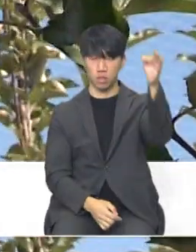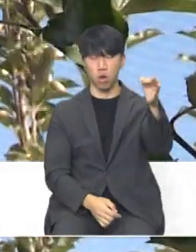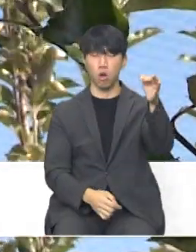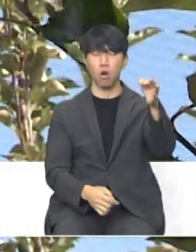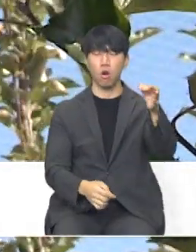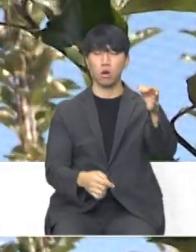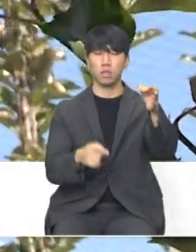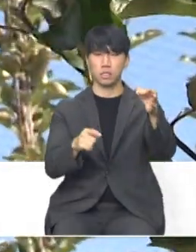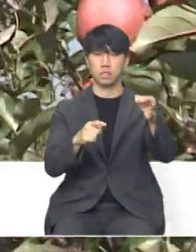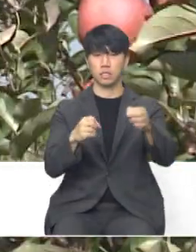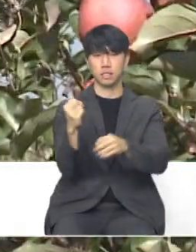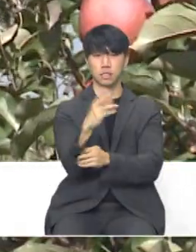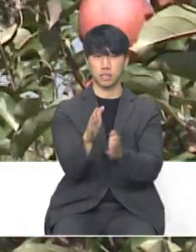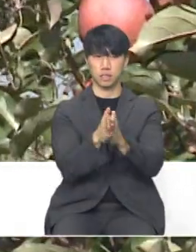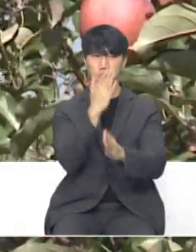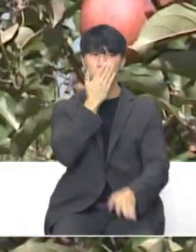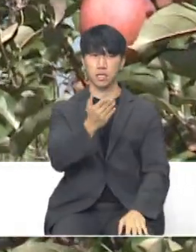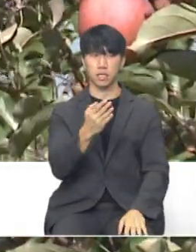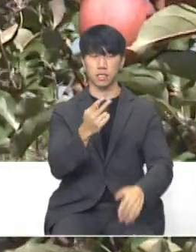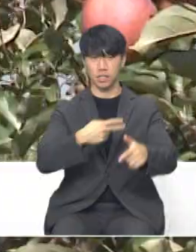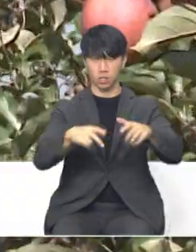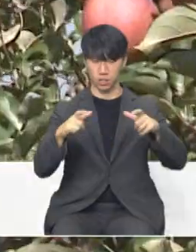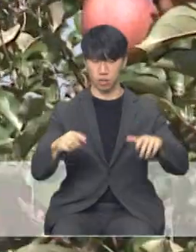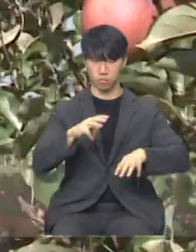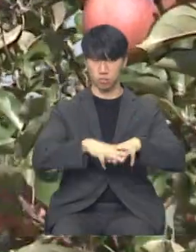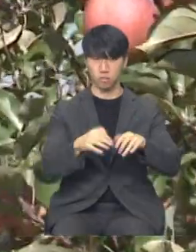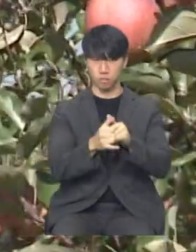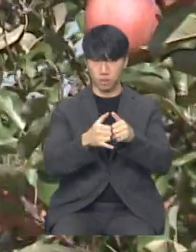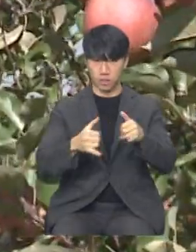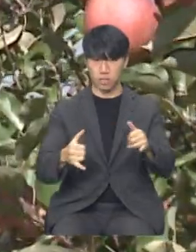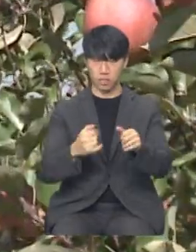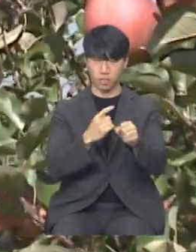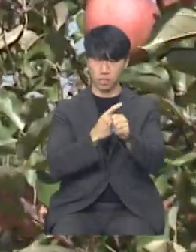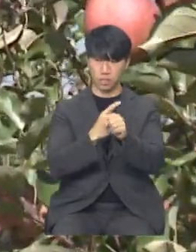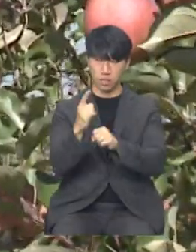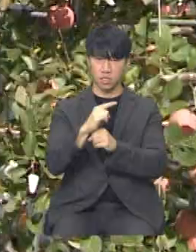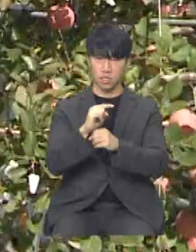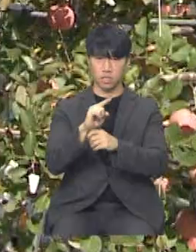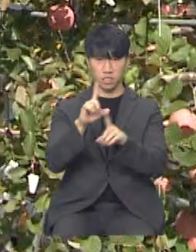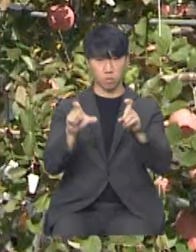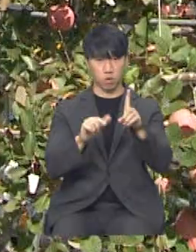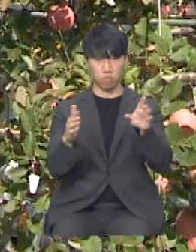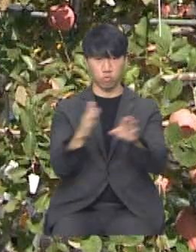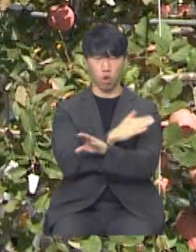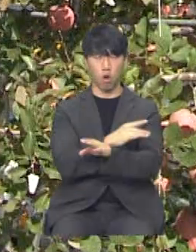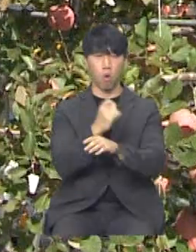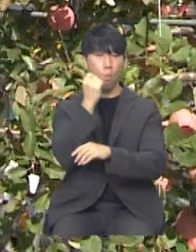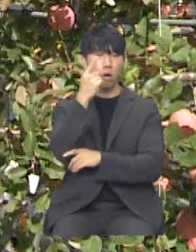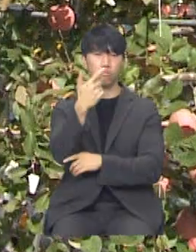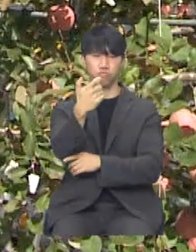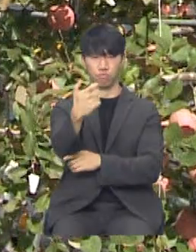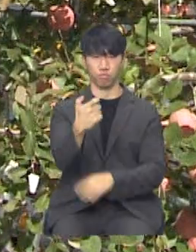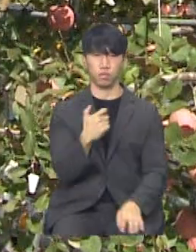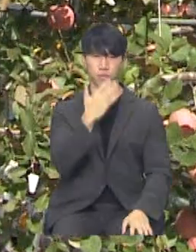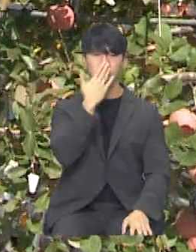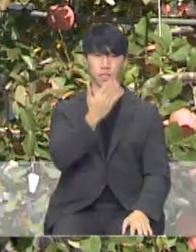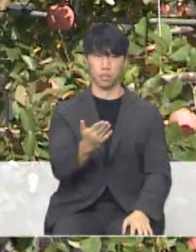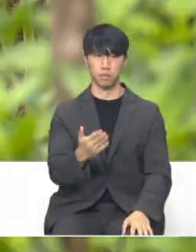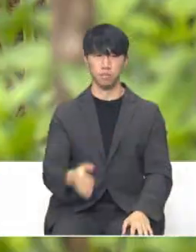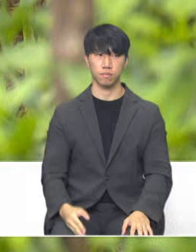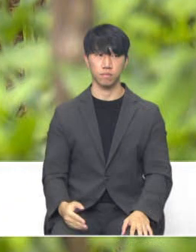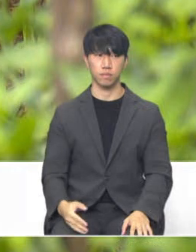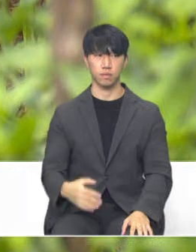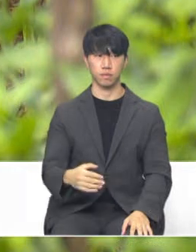받고 있습니다. 인천 지역 농어민은 내년 11월부터 매년 60만 원을 받게 됩니다. 수혜